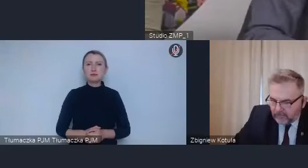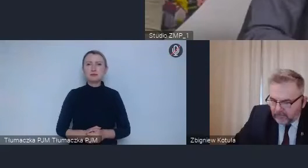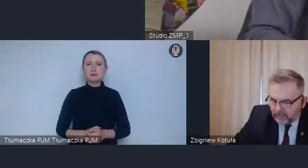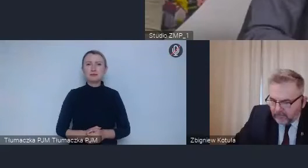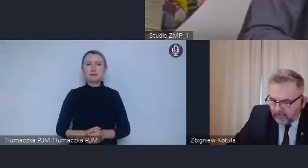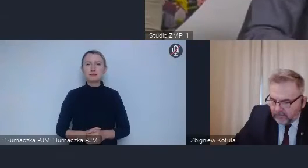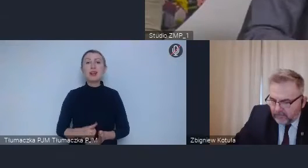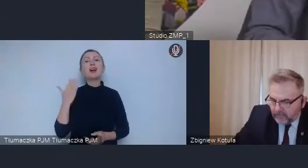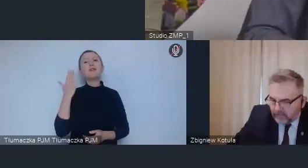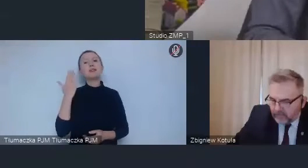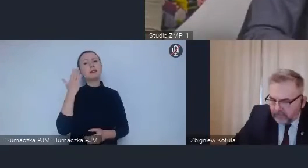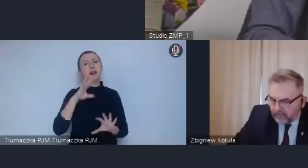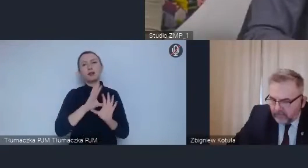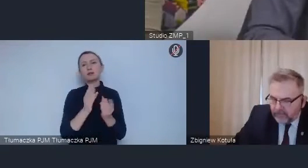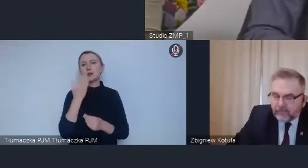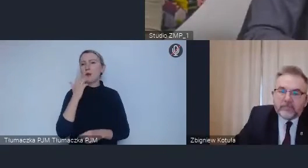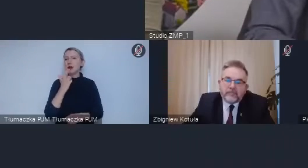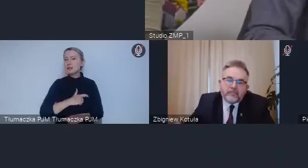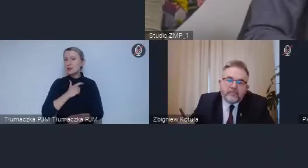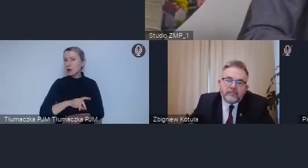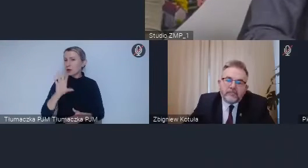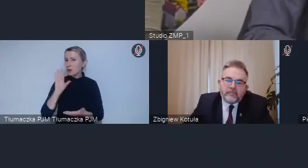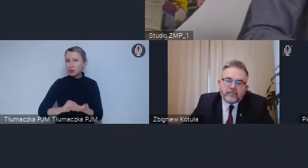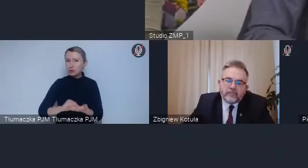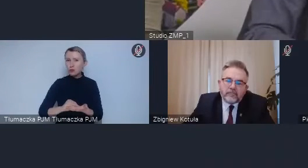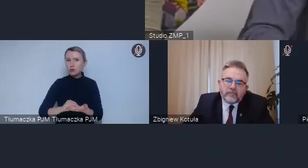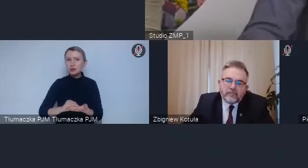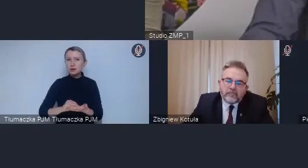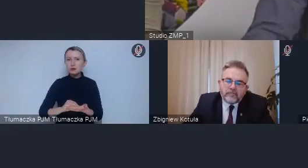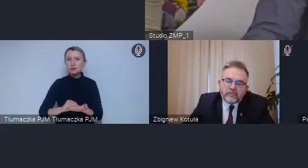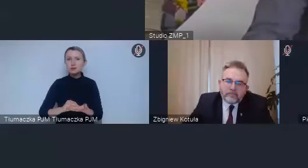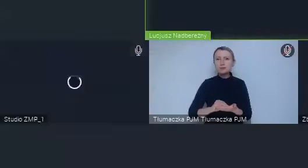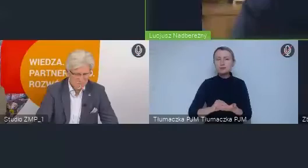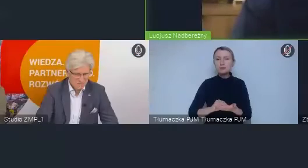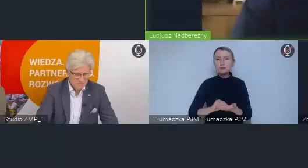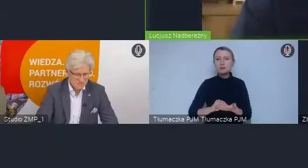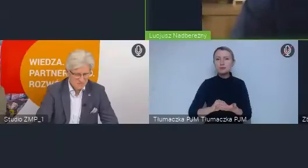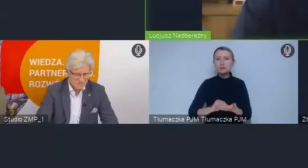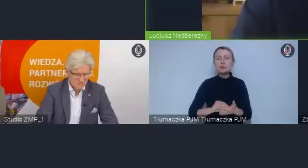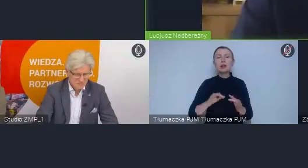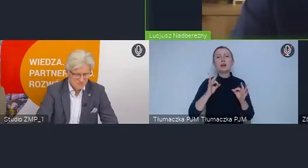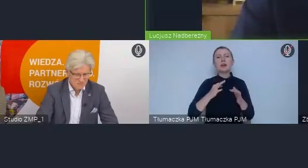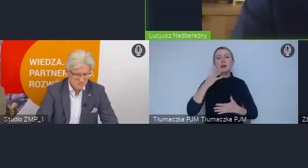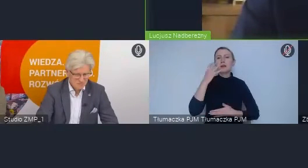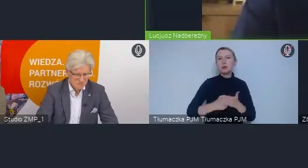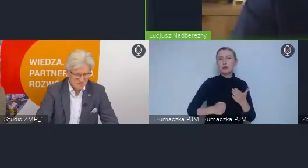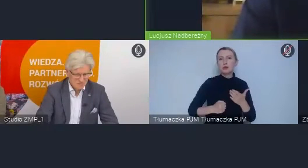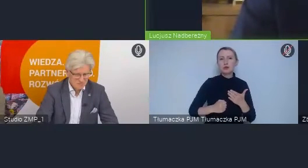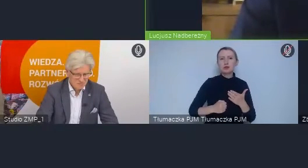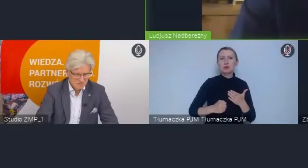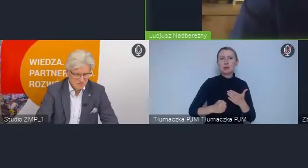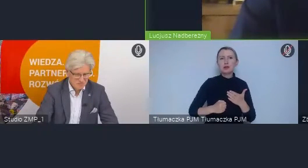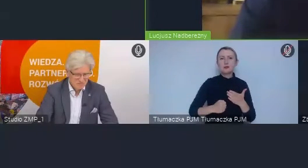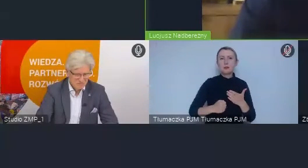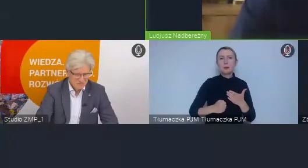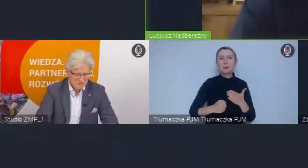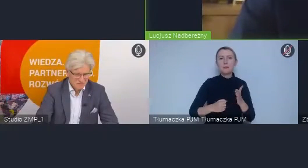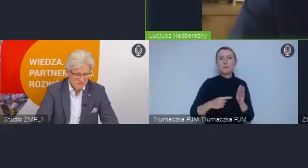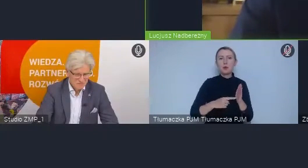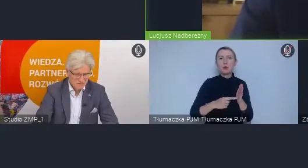Witam wszystkich bardzo serdecznie ponownie. Jeśli chodzi o dzisiejsze wykorzystanie, to oprócz tych tutaj